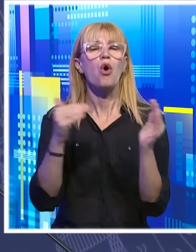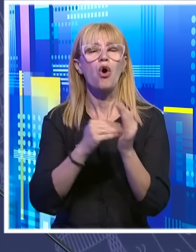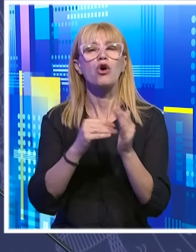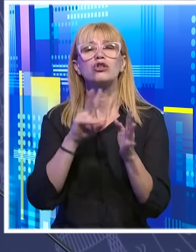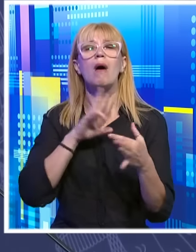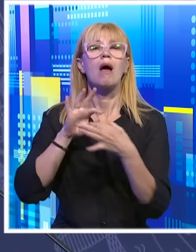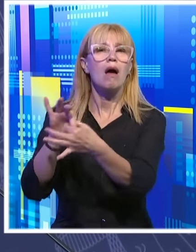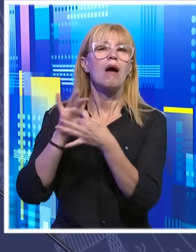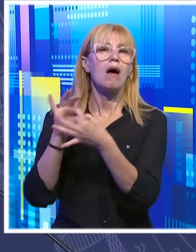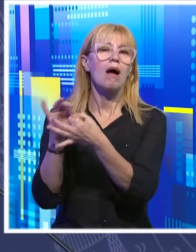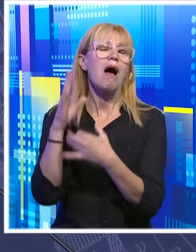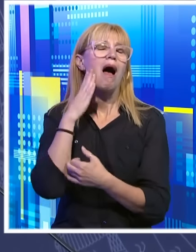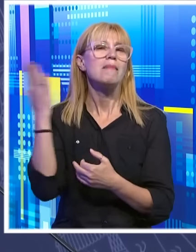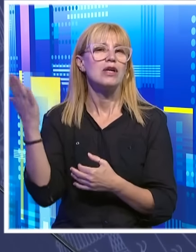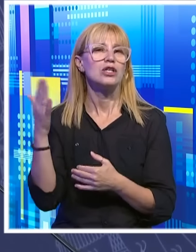jer